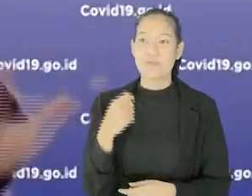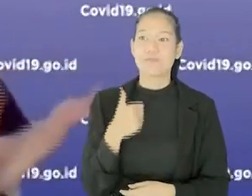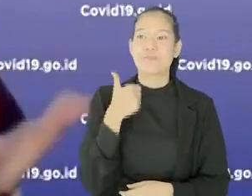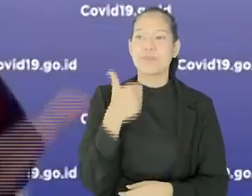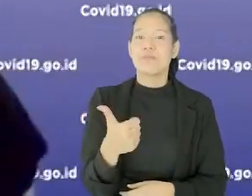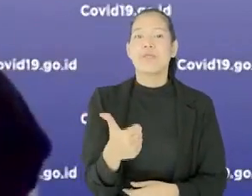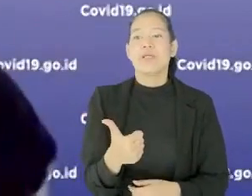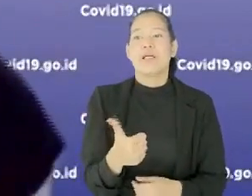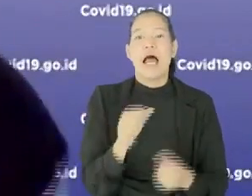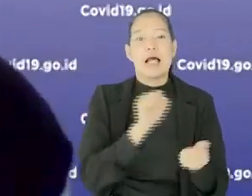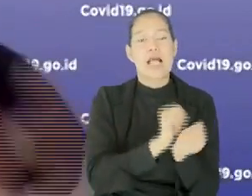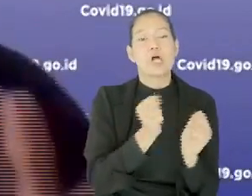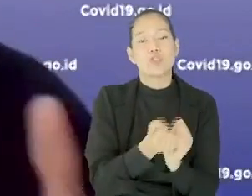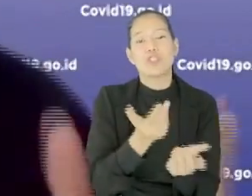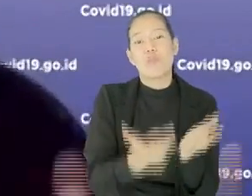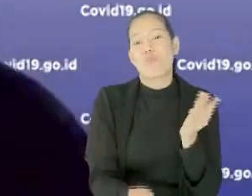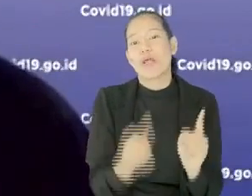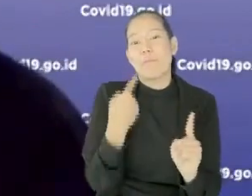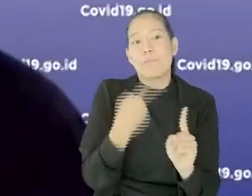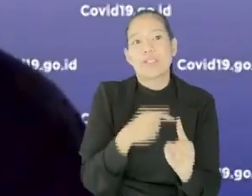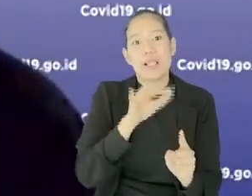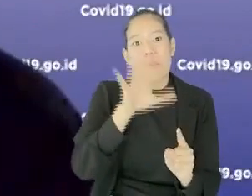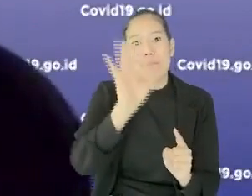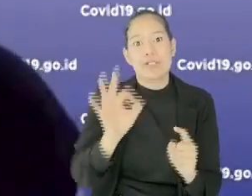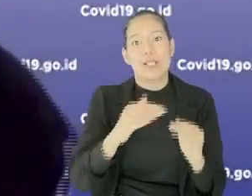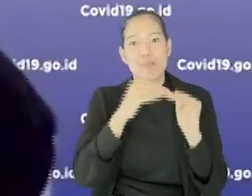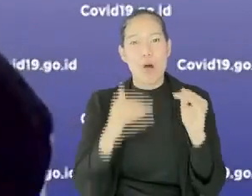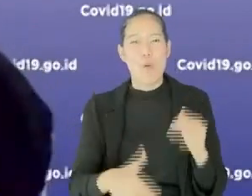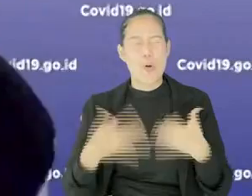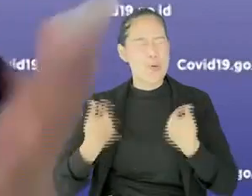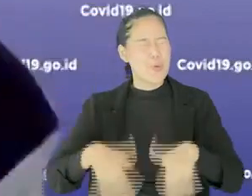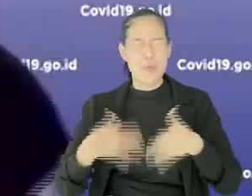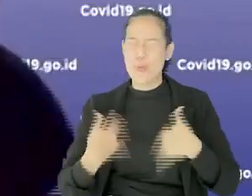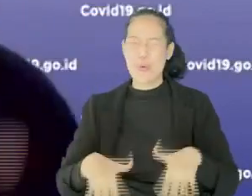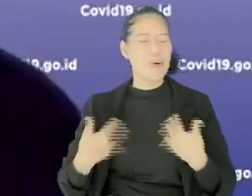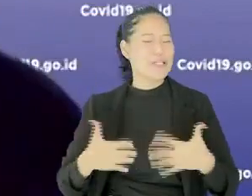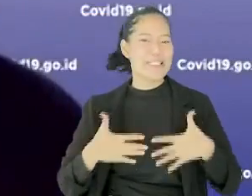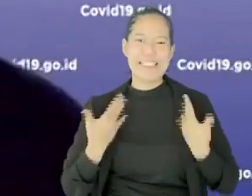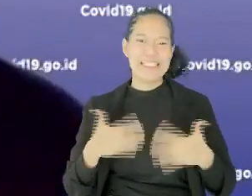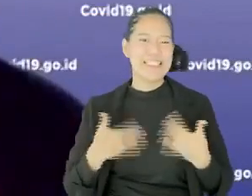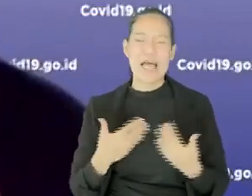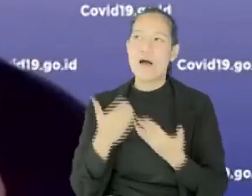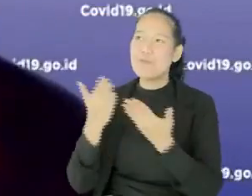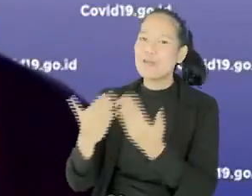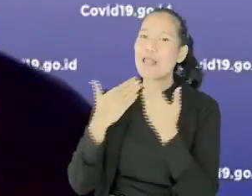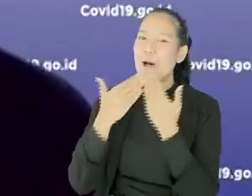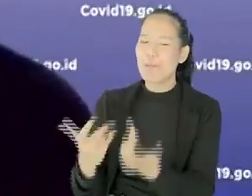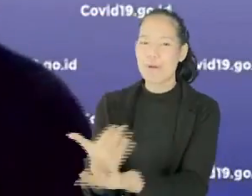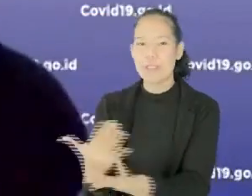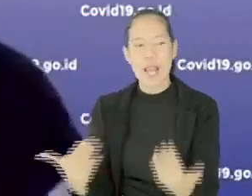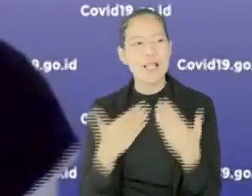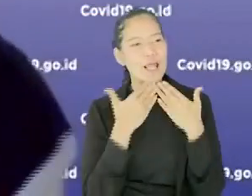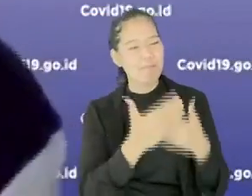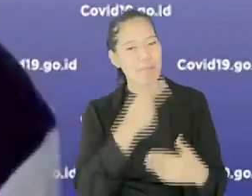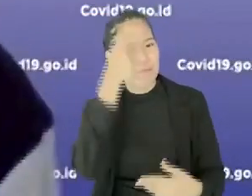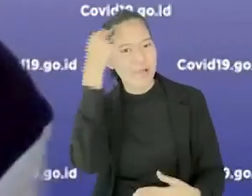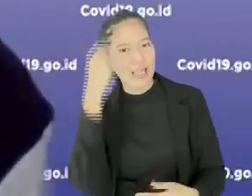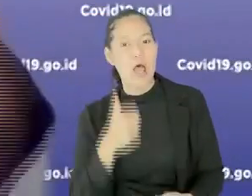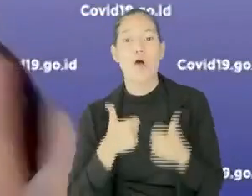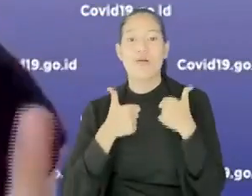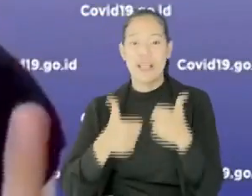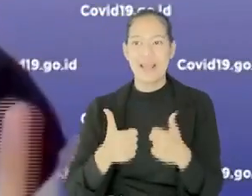udah bisa kau sedikit di bawah lima persen Oh itu berat sekali lagi terbuka ngantuk pemerintah untuk masyarakat semuanya